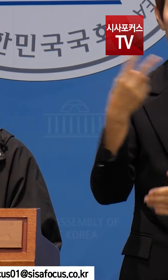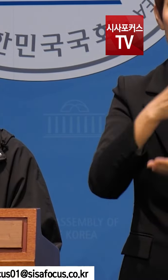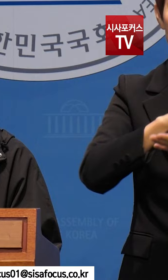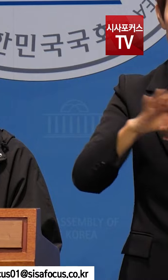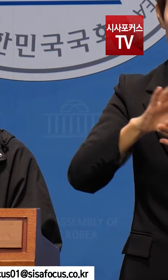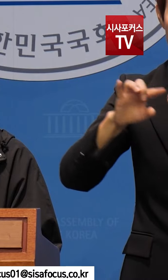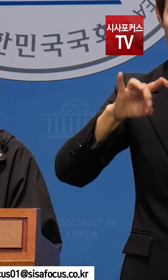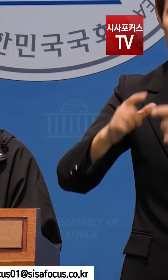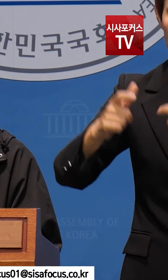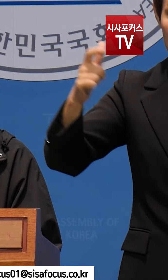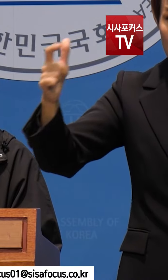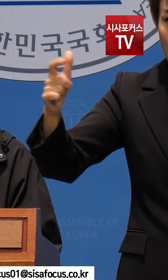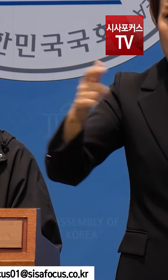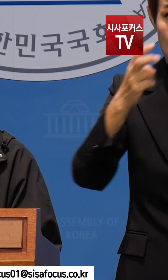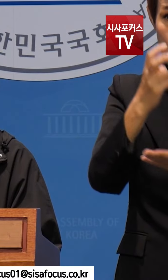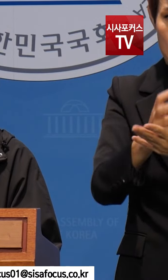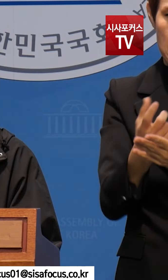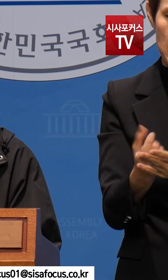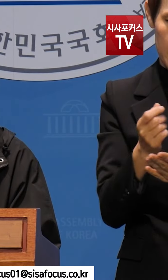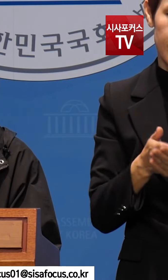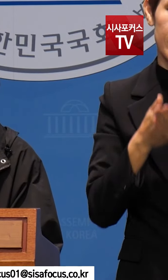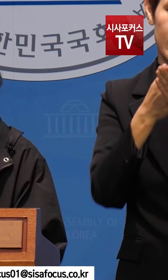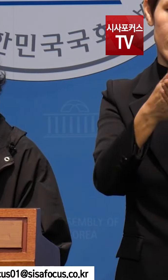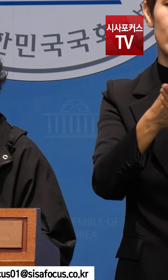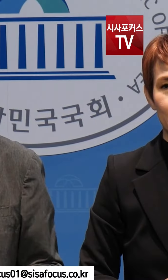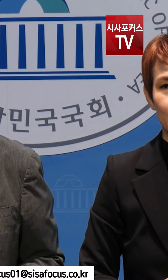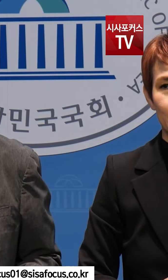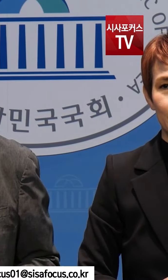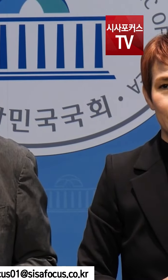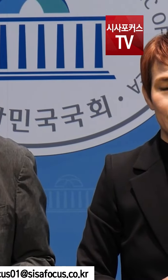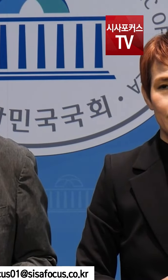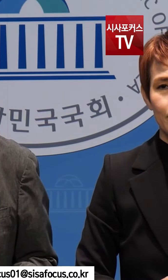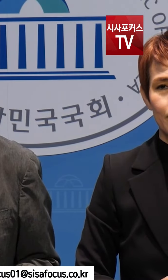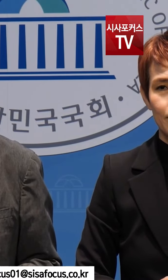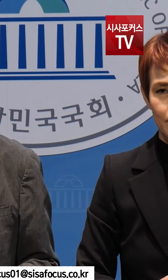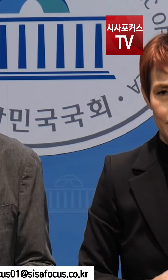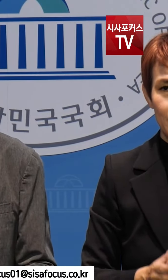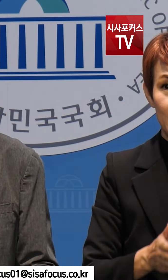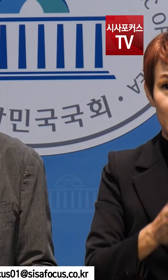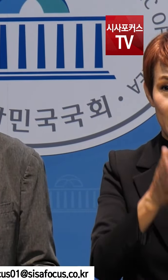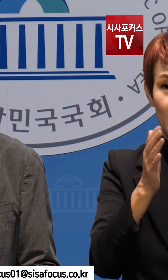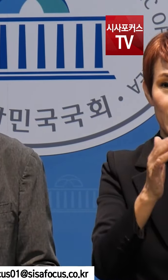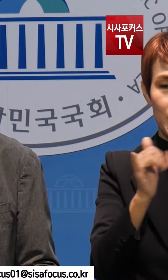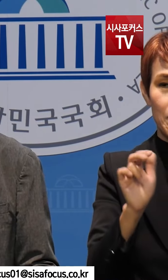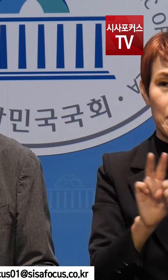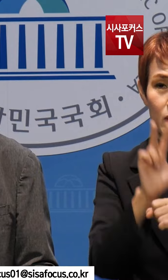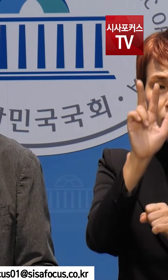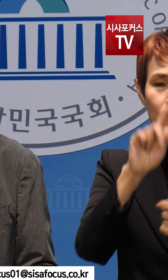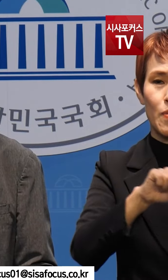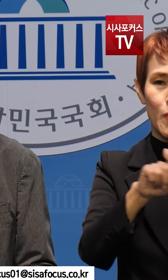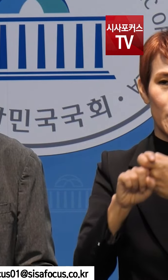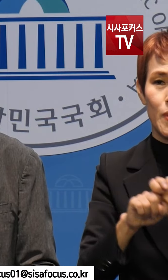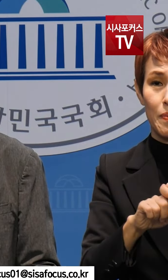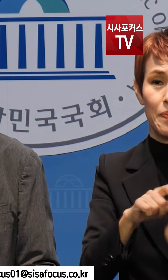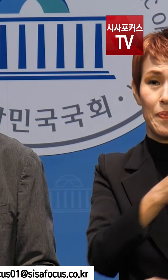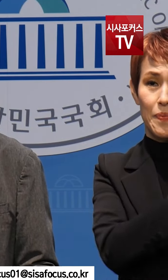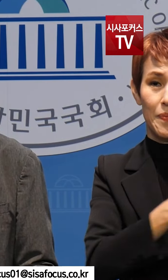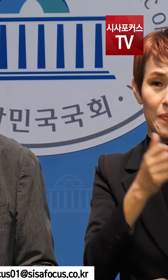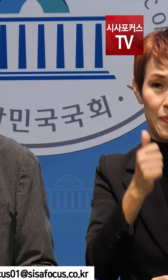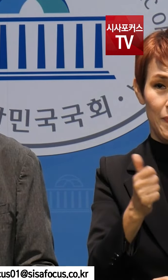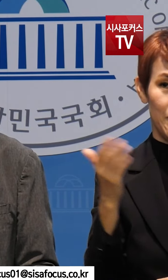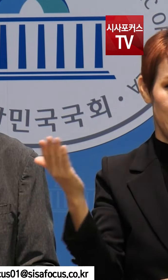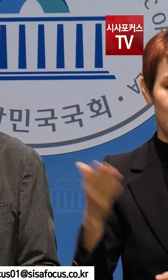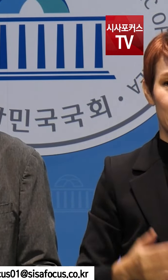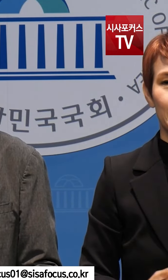재정을 력 강력히 촉구합니다 감사합니다 예 경기 시민 발전 협동조합 협의회 회장